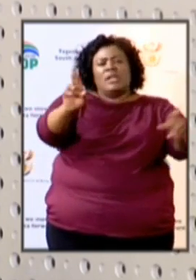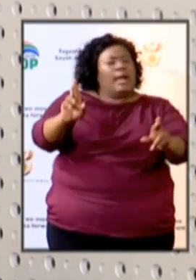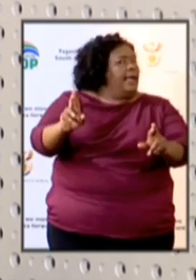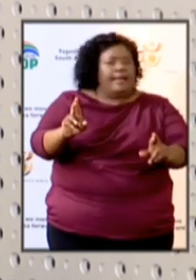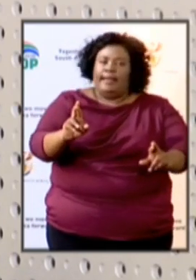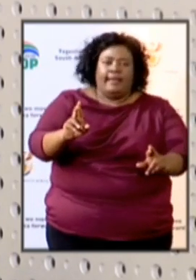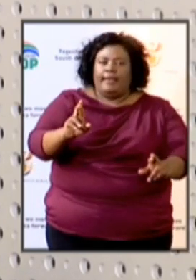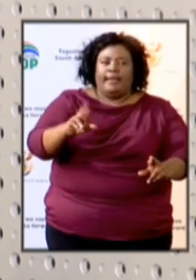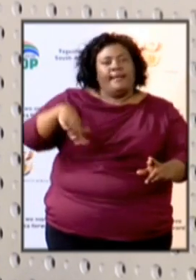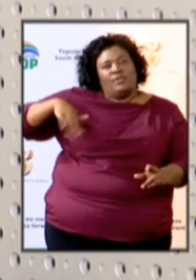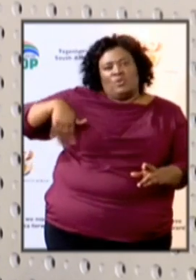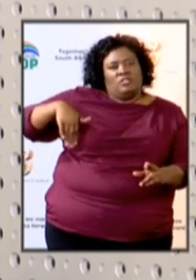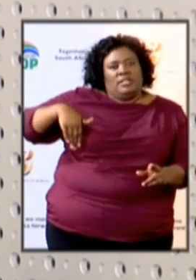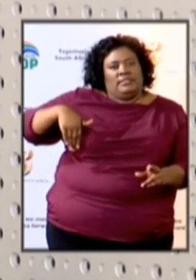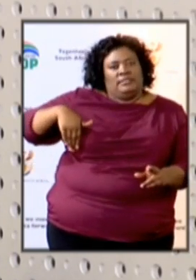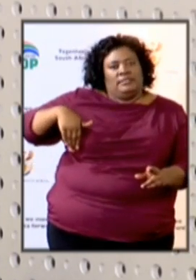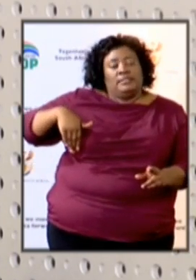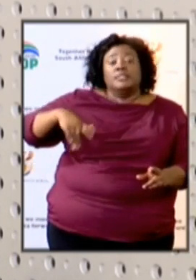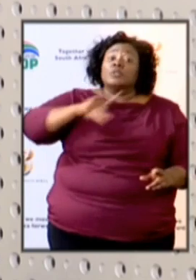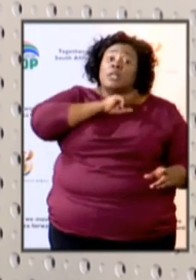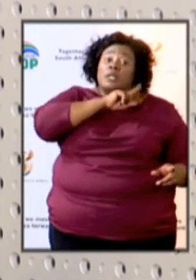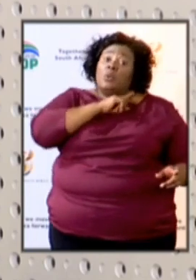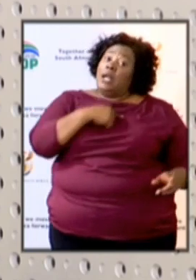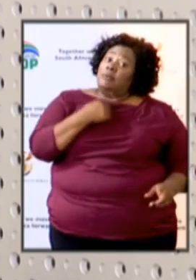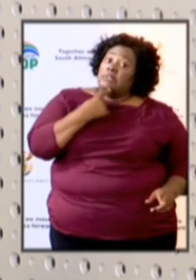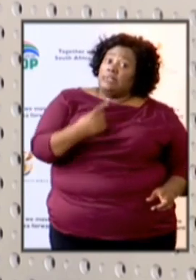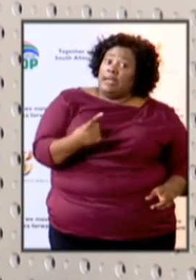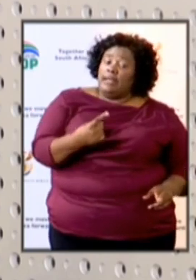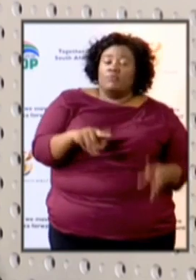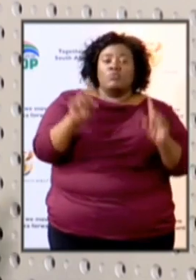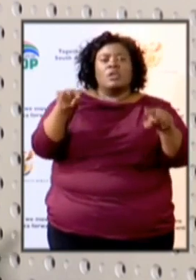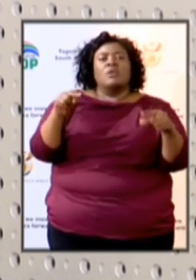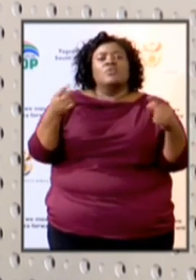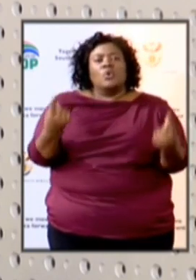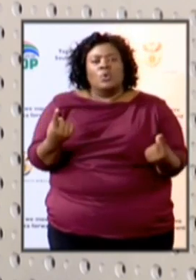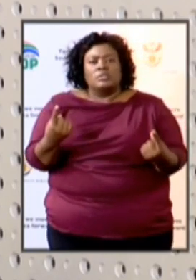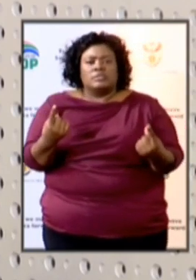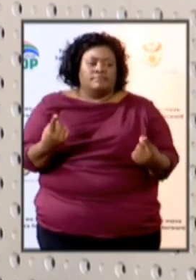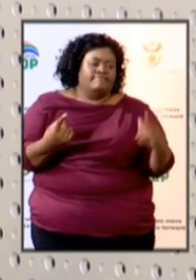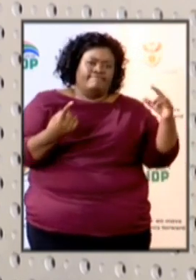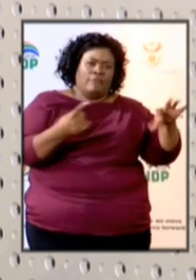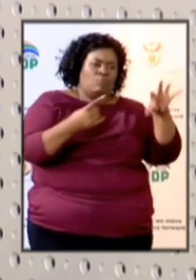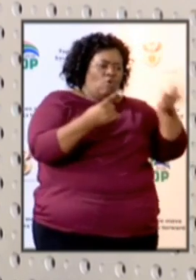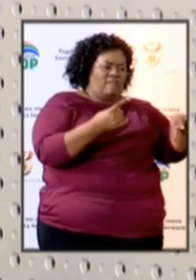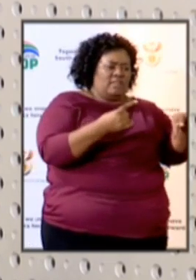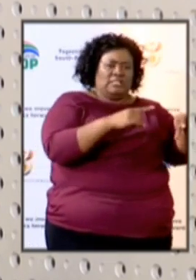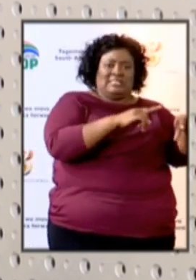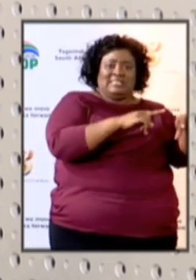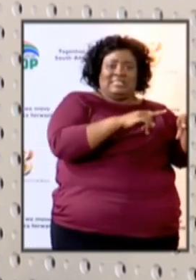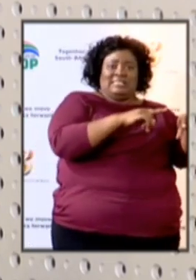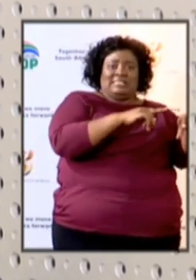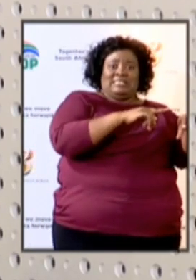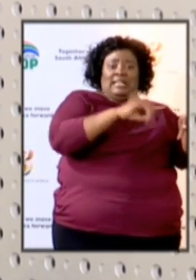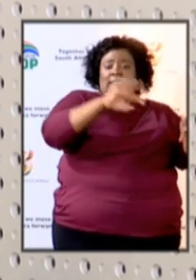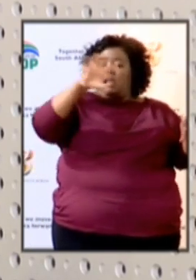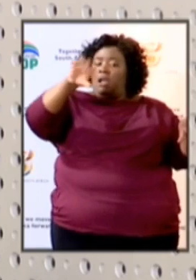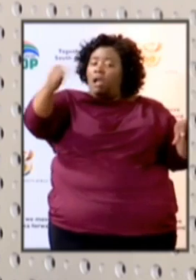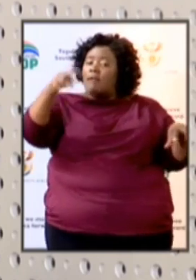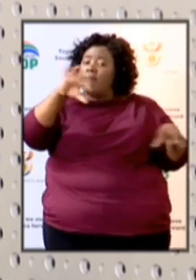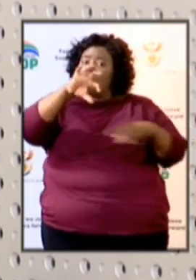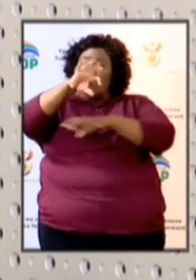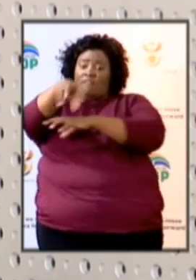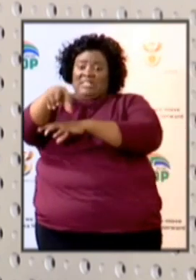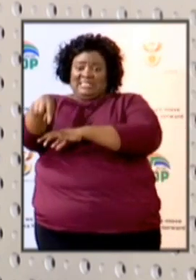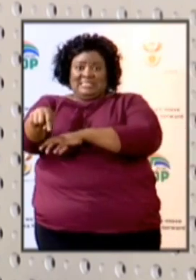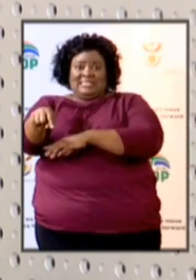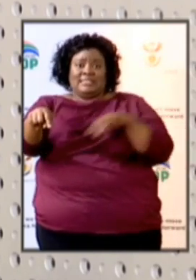ngakho ke yiko sithi akufuneki kanje kusuke kwenye province uye kenye ngoba mawusubuyile